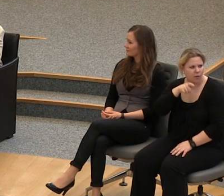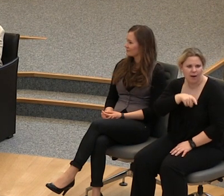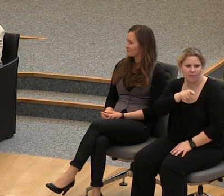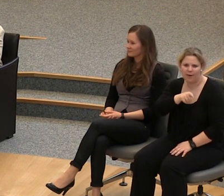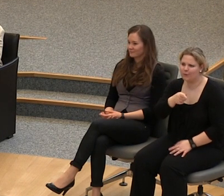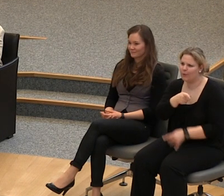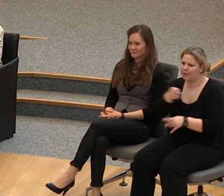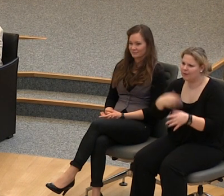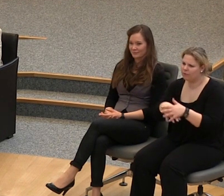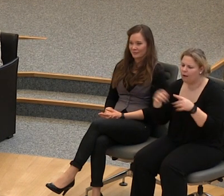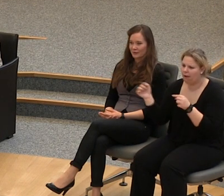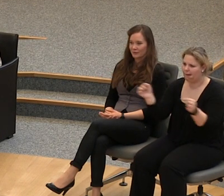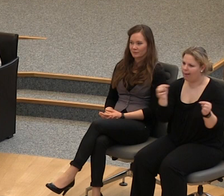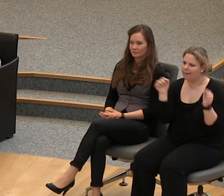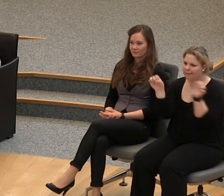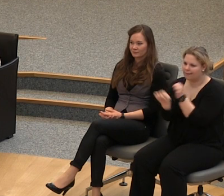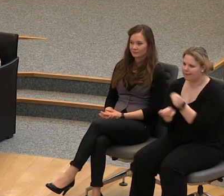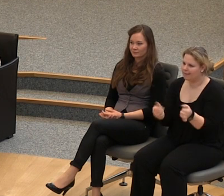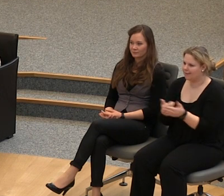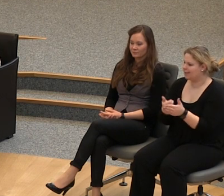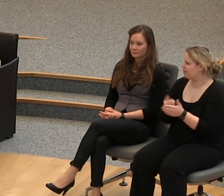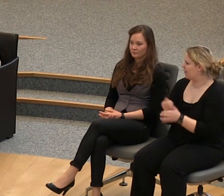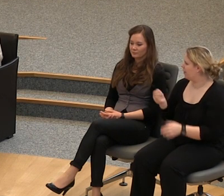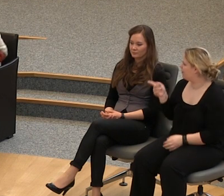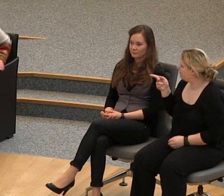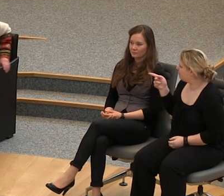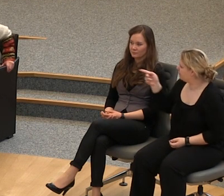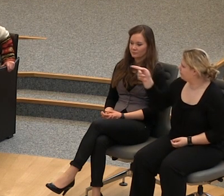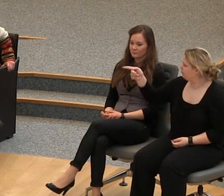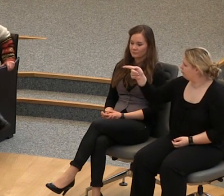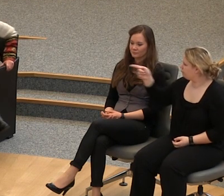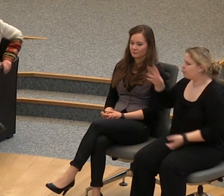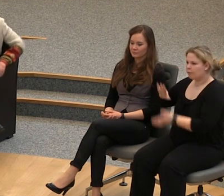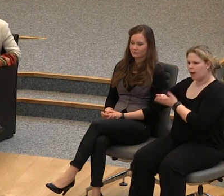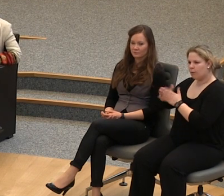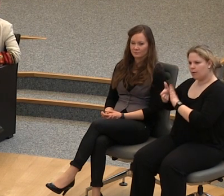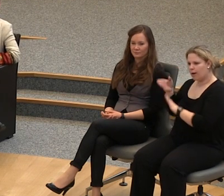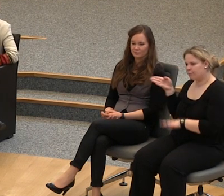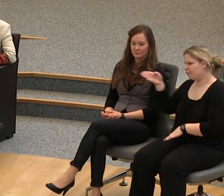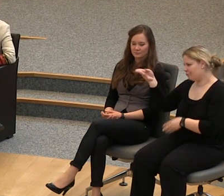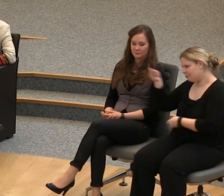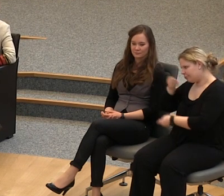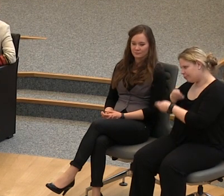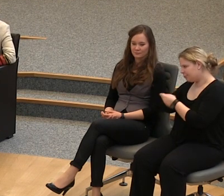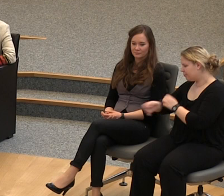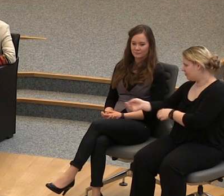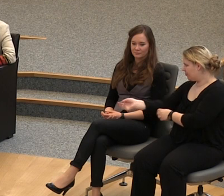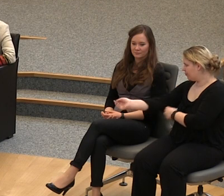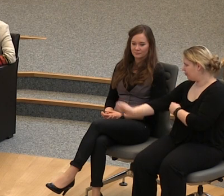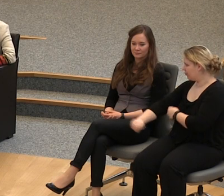hier, das ist schwierig. Wir haben das jetzt hier so unter uns vereinbart und ich glaube, das kriegen wir auch hin.